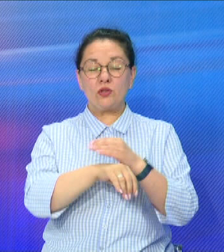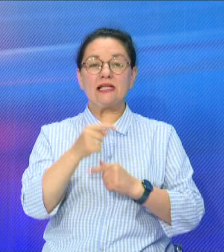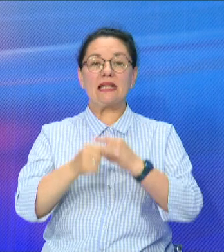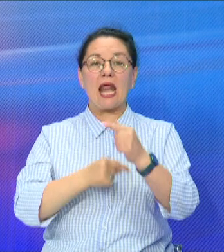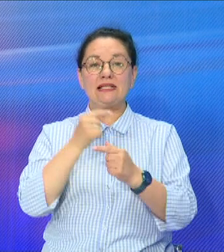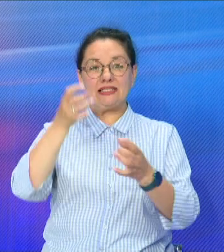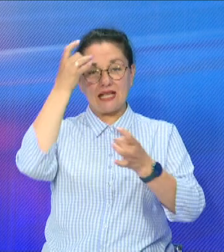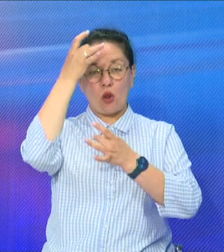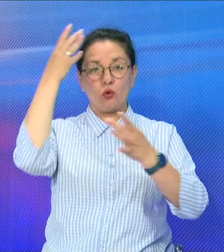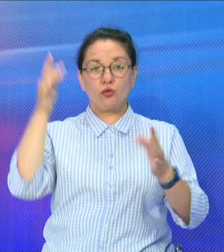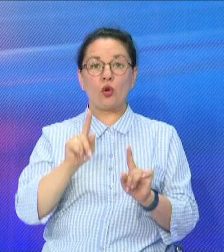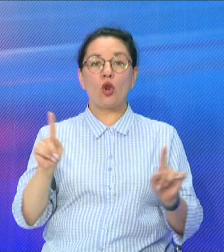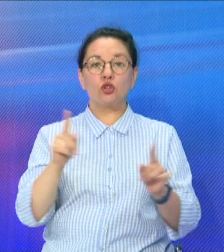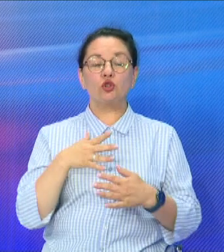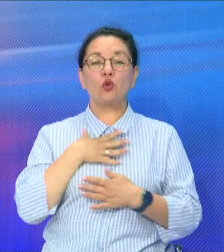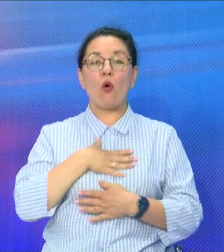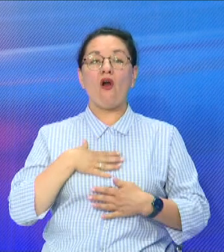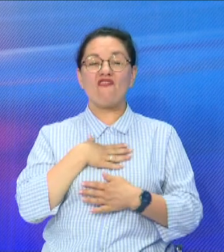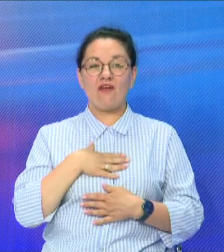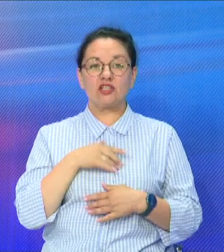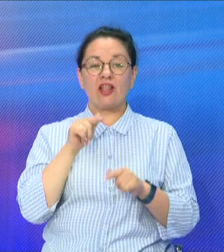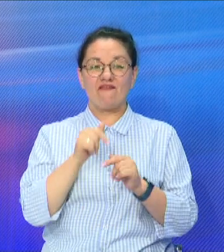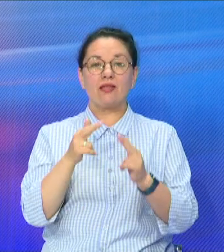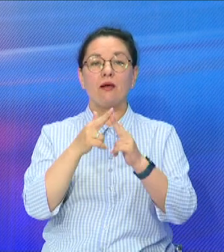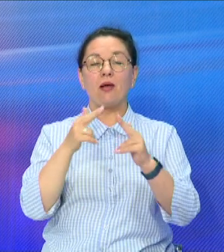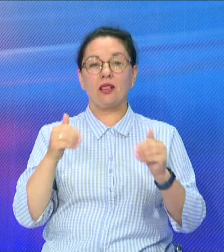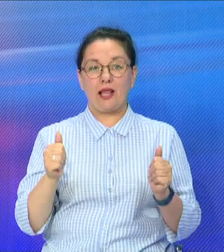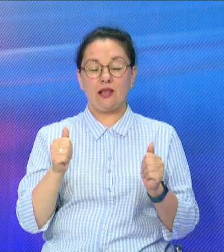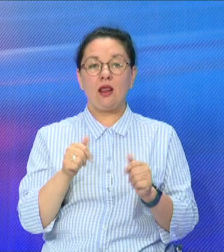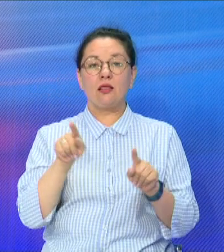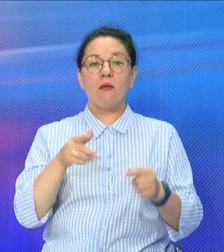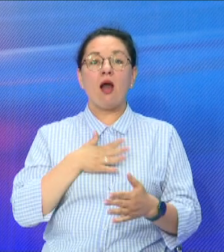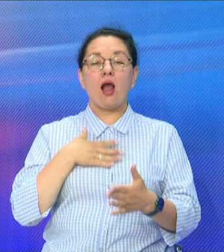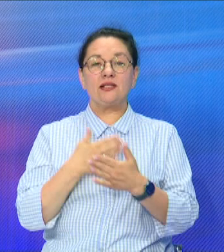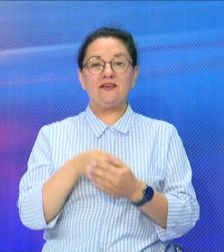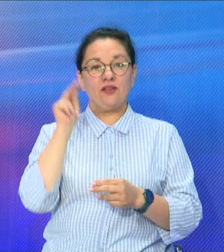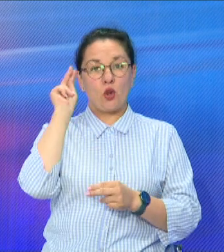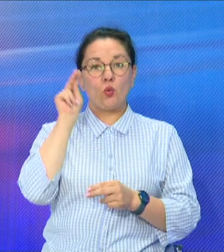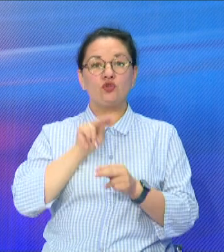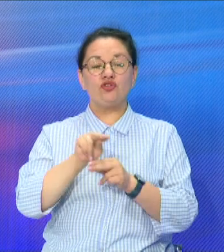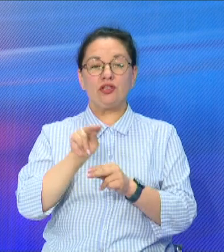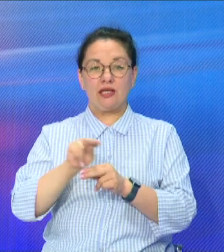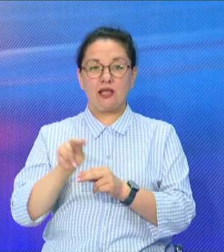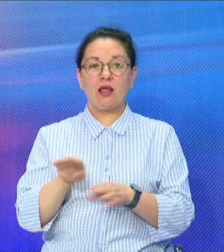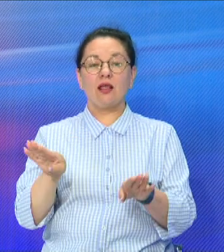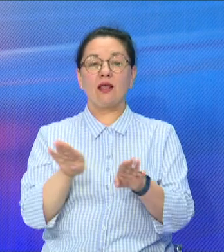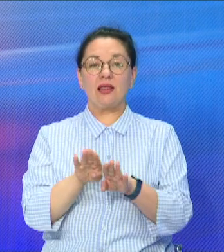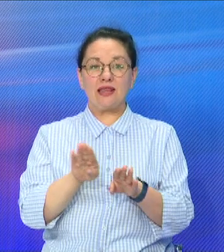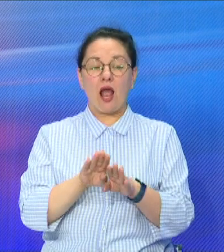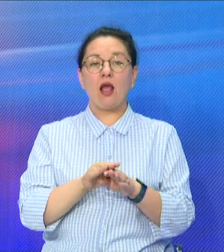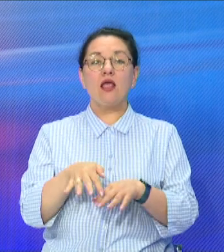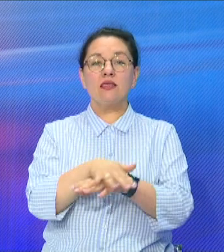что важно в этом лагере дети не дольки слуха и then- и активные у денег и у всех научных процессов так до дня в народной памяти